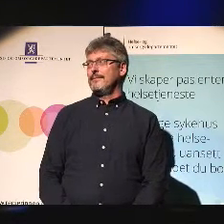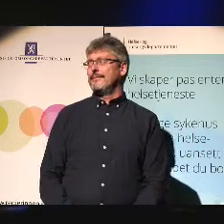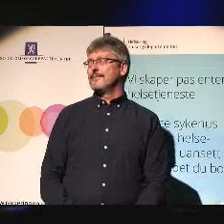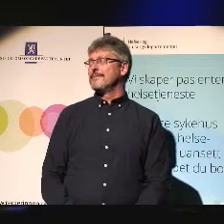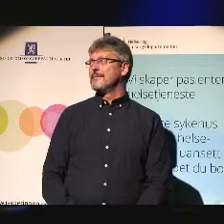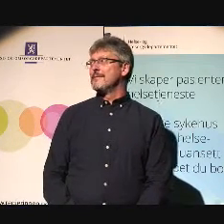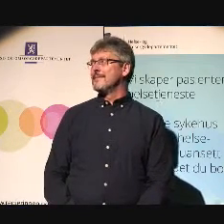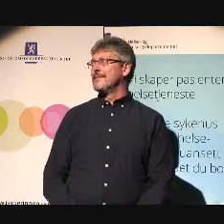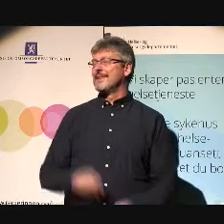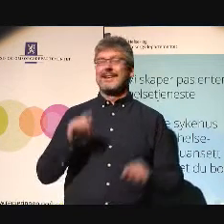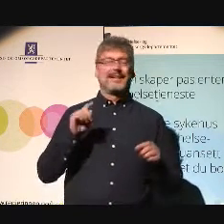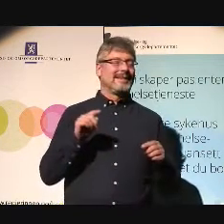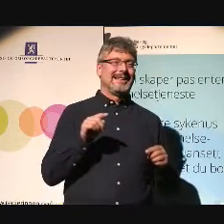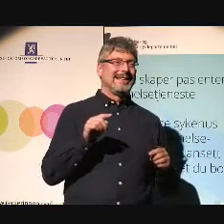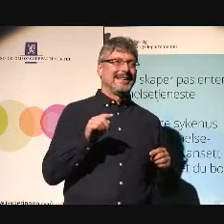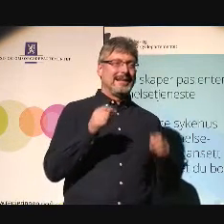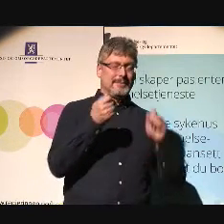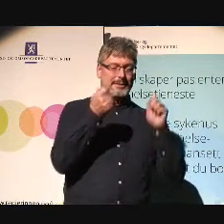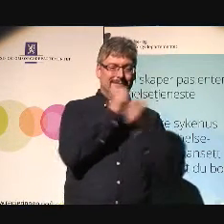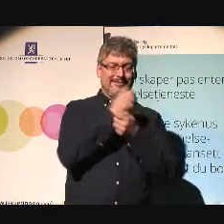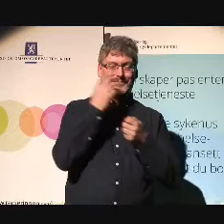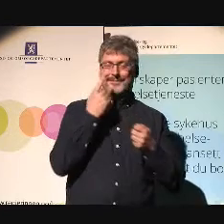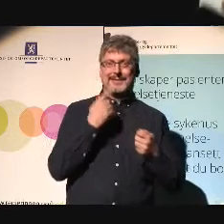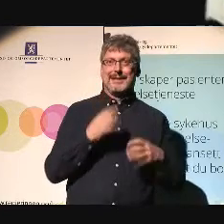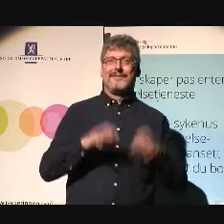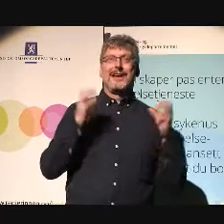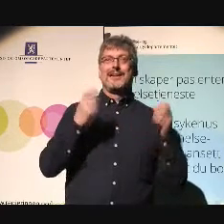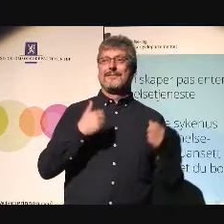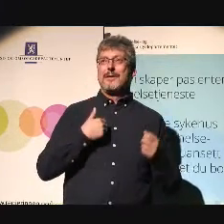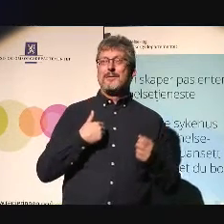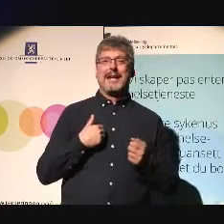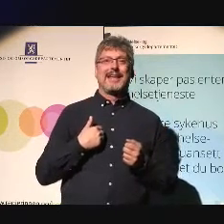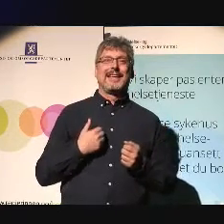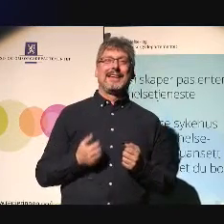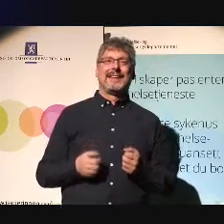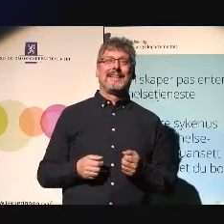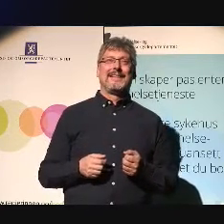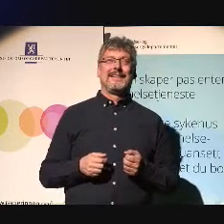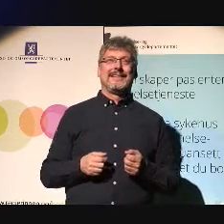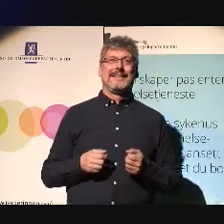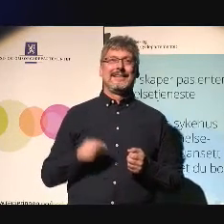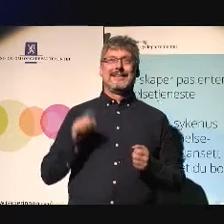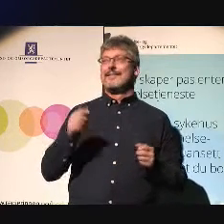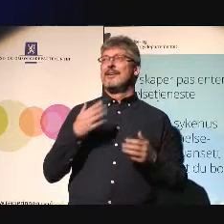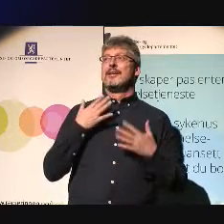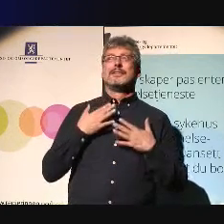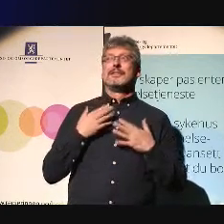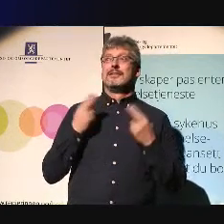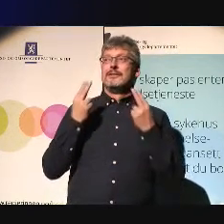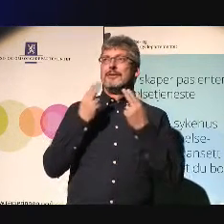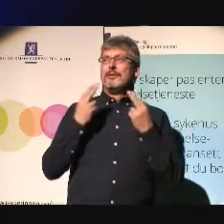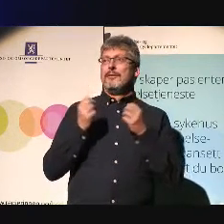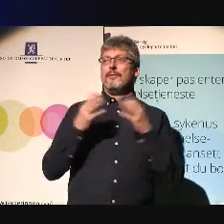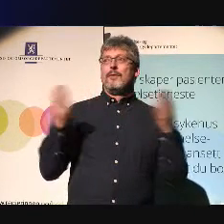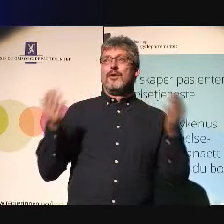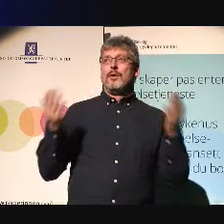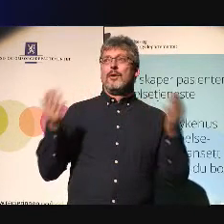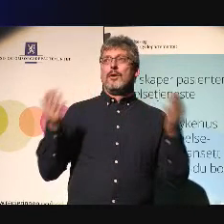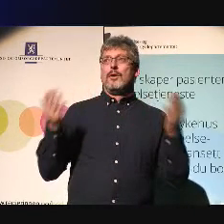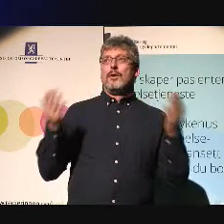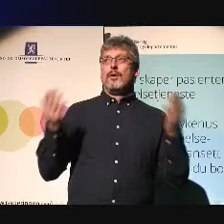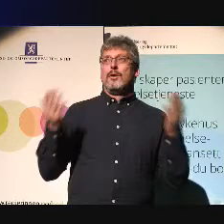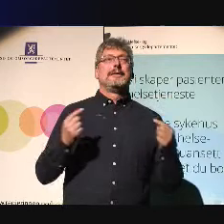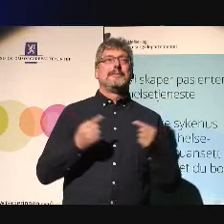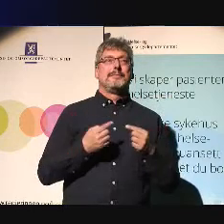Det der med å nullstille seg, Bjørn Inge, det verst for meg etter et såpass berørende og flott innlegg. Men jeg